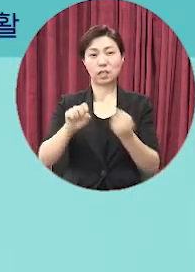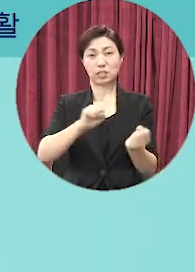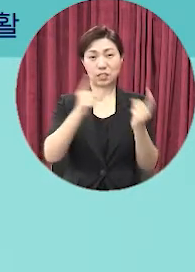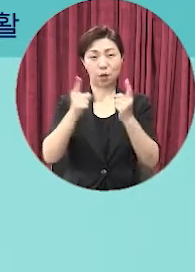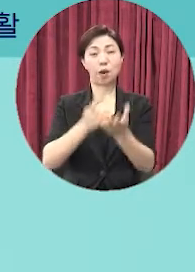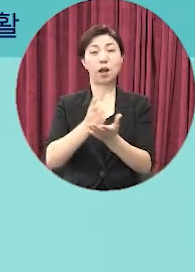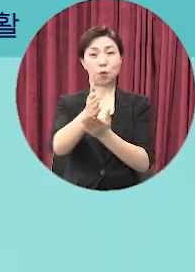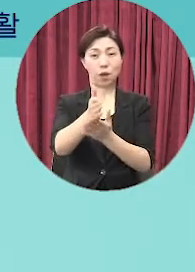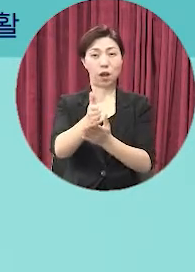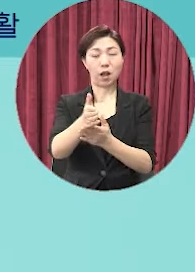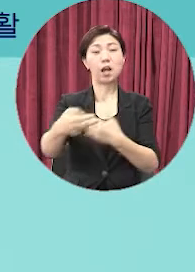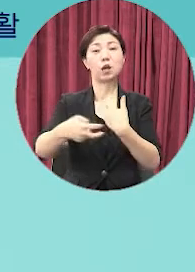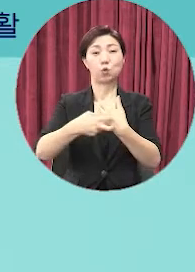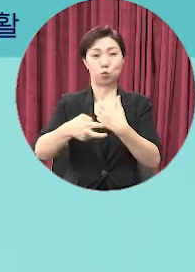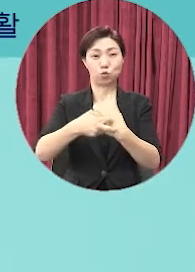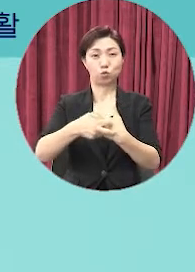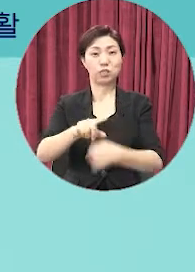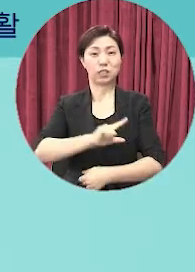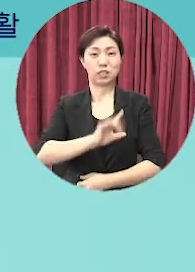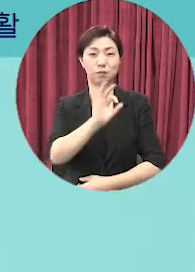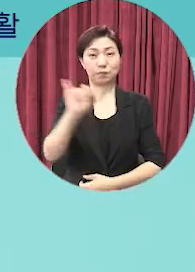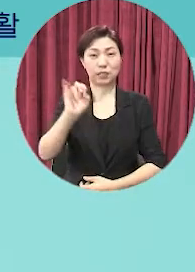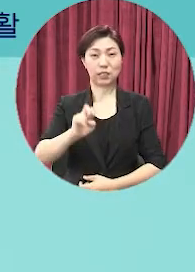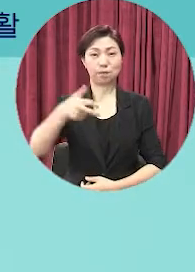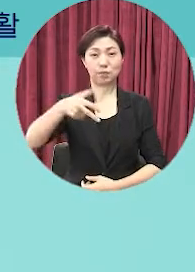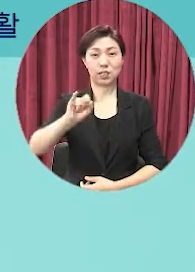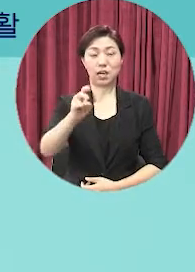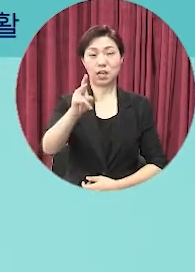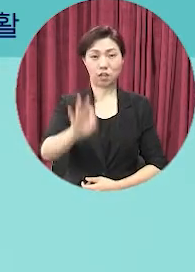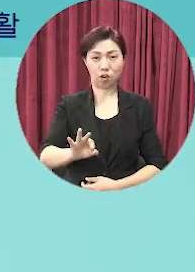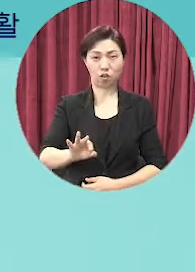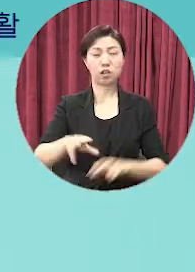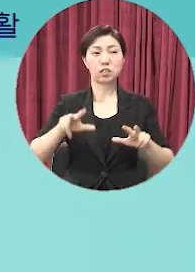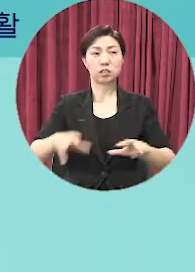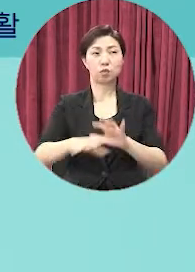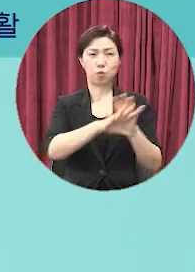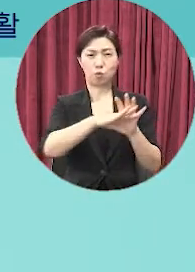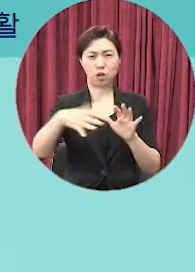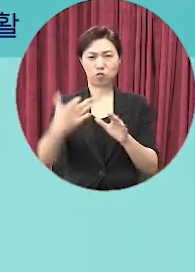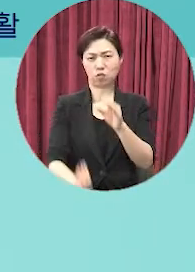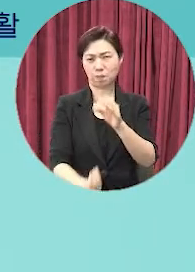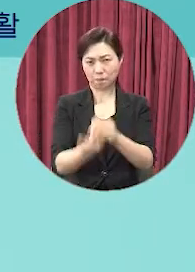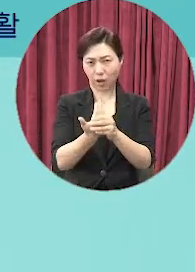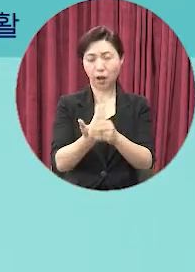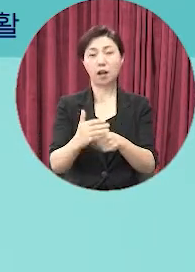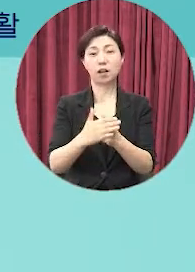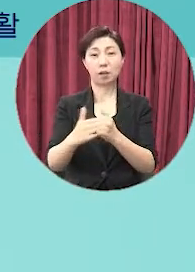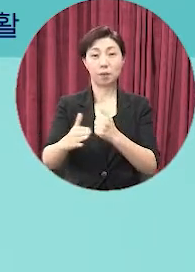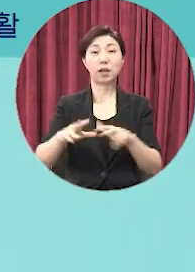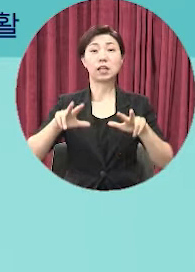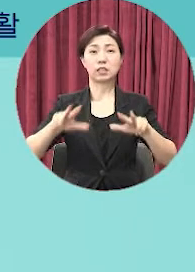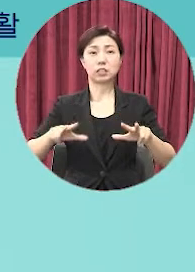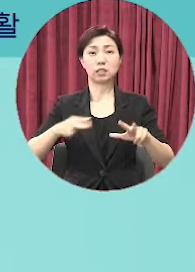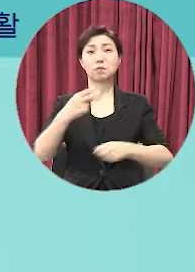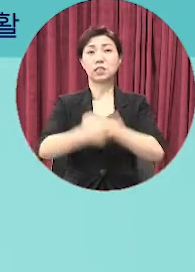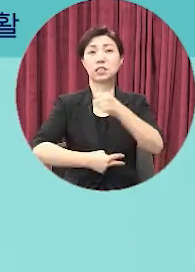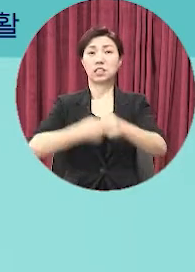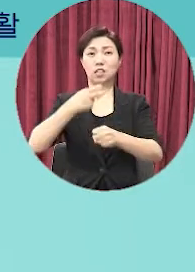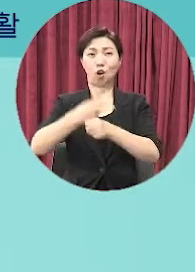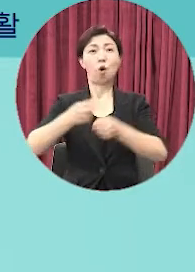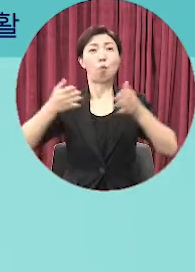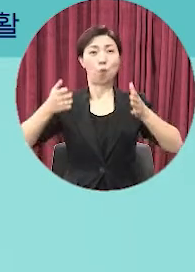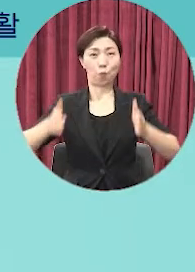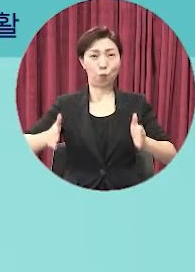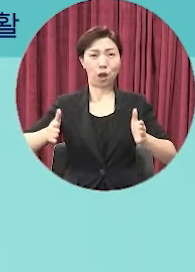먼저 연구 배경을 말씀드리면 잘 아시다시피 코로나19의 범유행 때문에 지금 2년 가까이